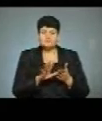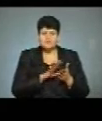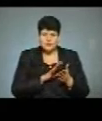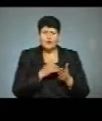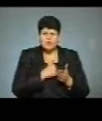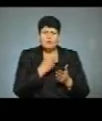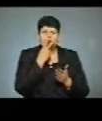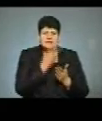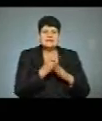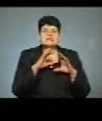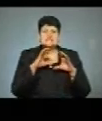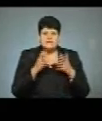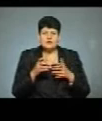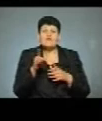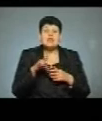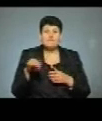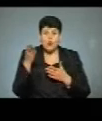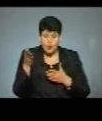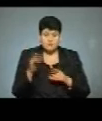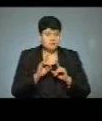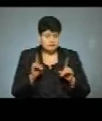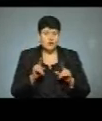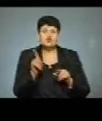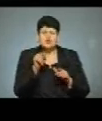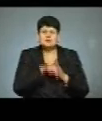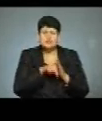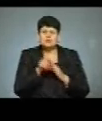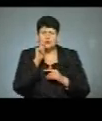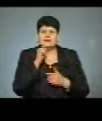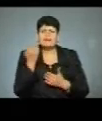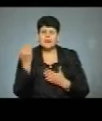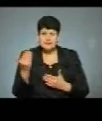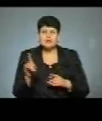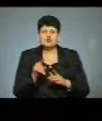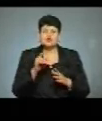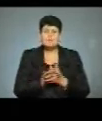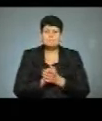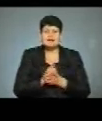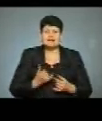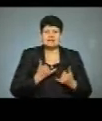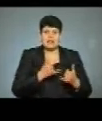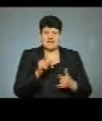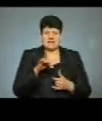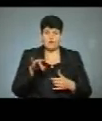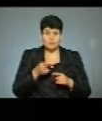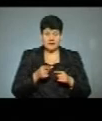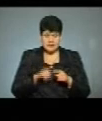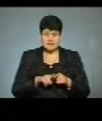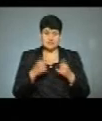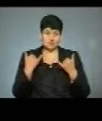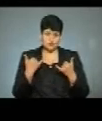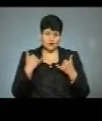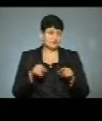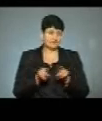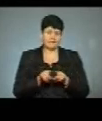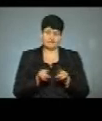показати світові, Європі особливо, що таке Україна для них і що таке мир для Європи. Це сьогодні дуже такий